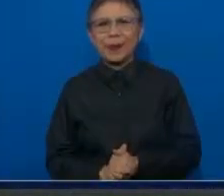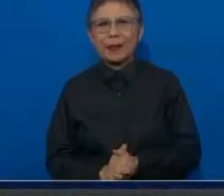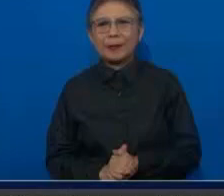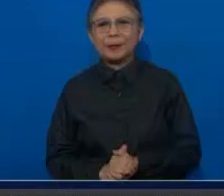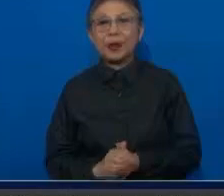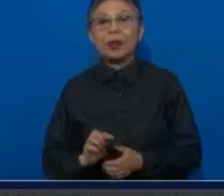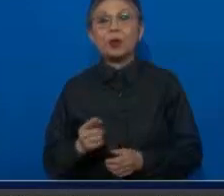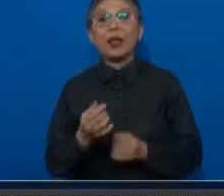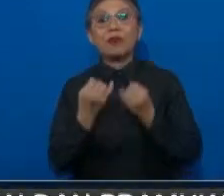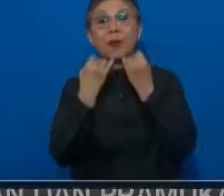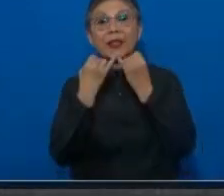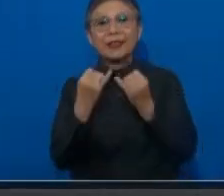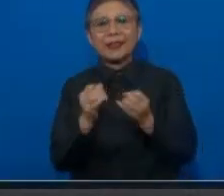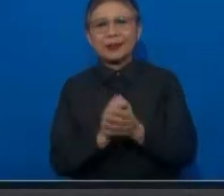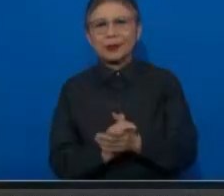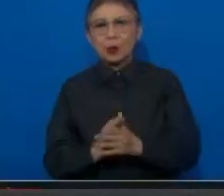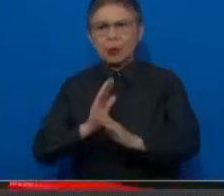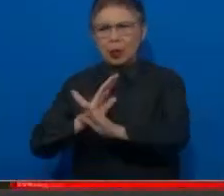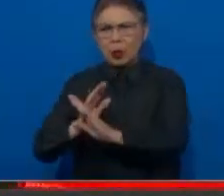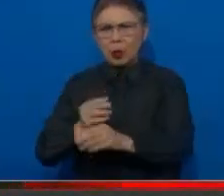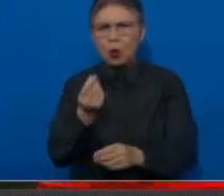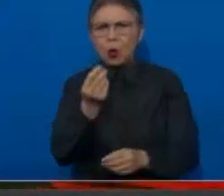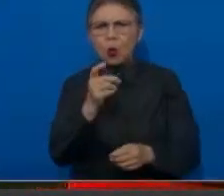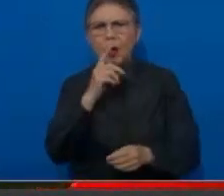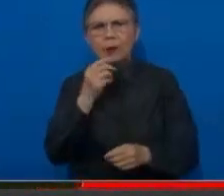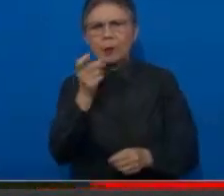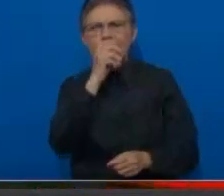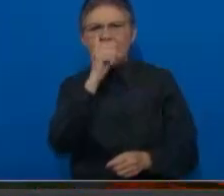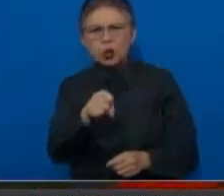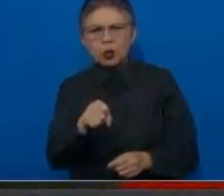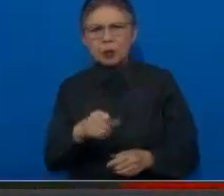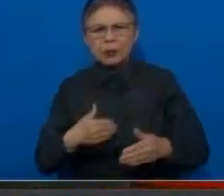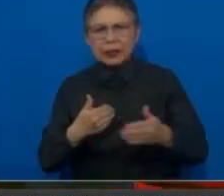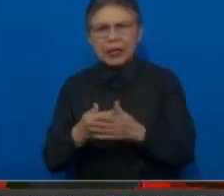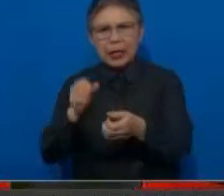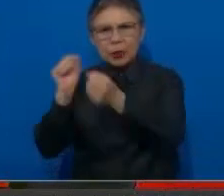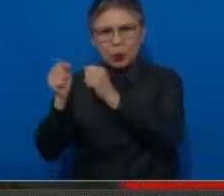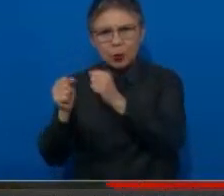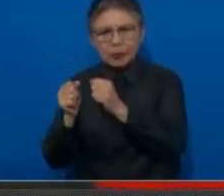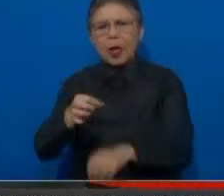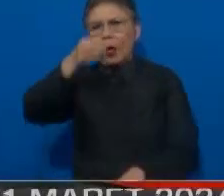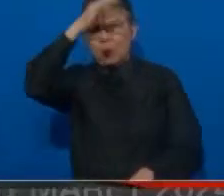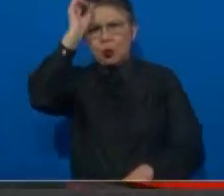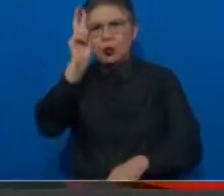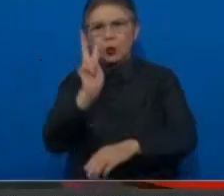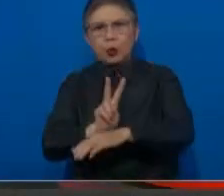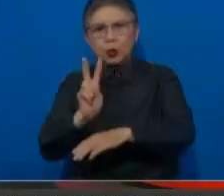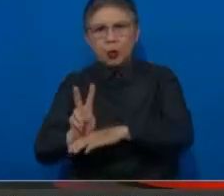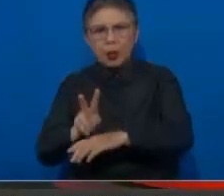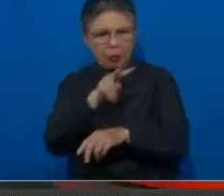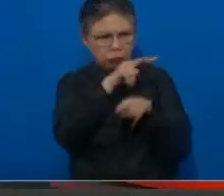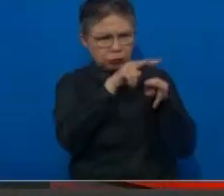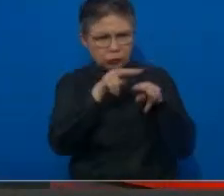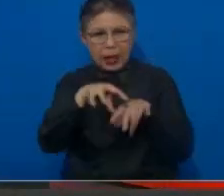Kita awali dengan informasi pertama untuk mengantisipasi peredaran uang palsu jelang Hari Raya Idul Fitri. Jajaran Polisi Kota Pasuruan Jawa Timur merazia